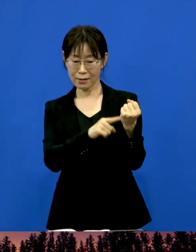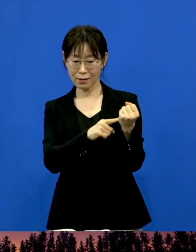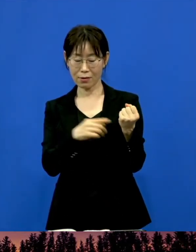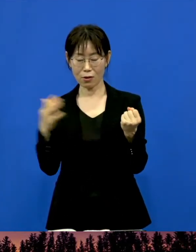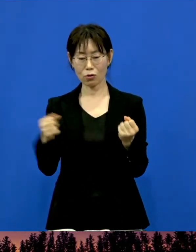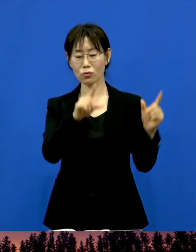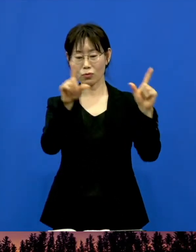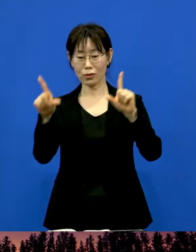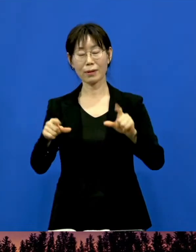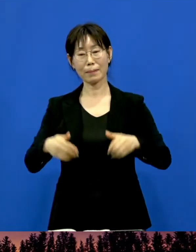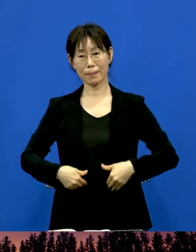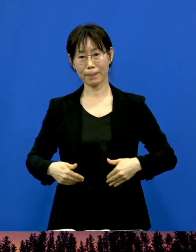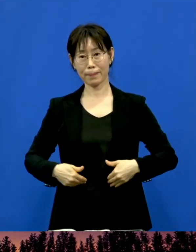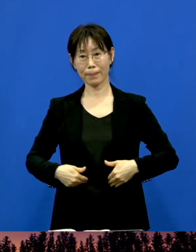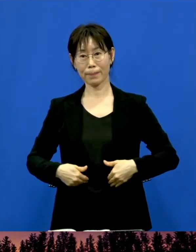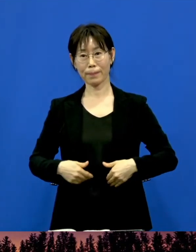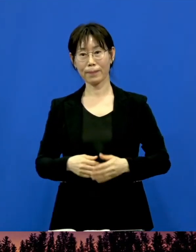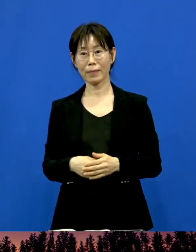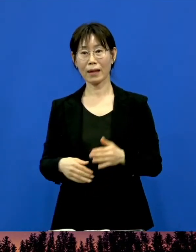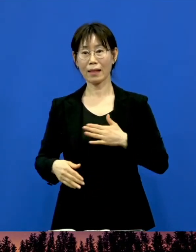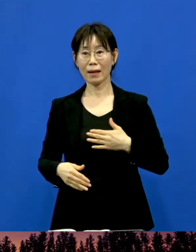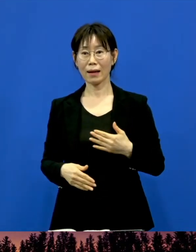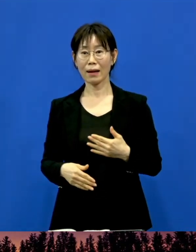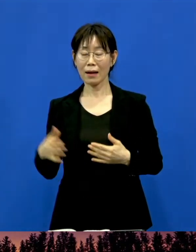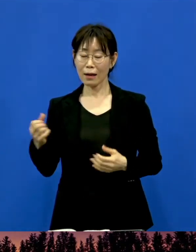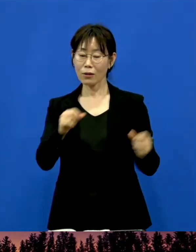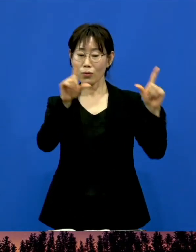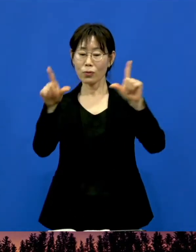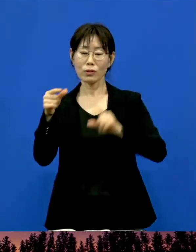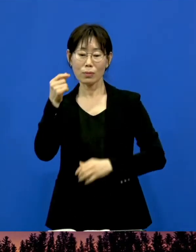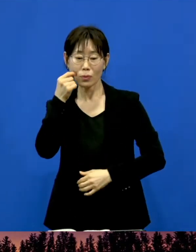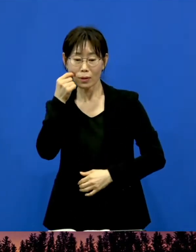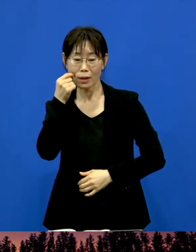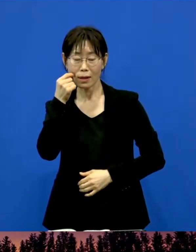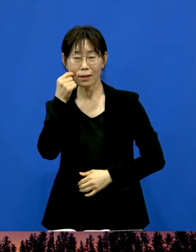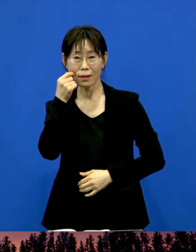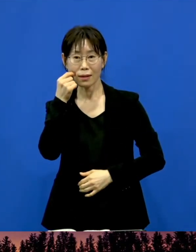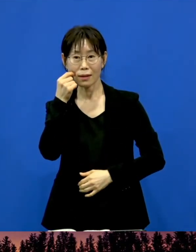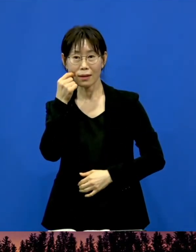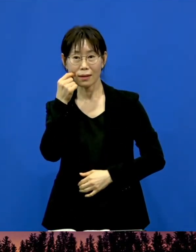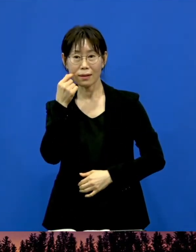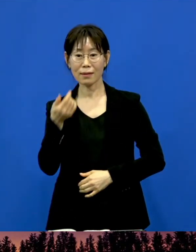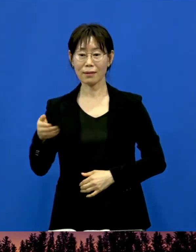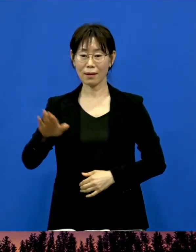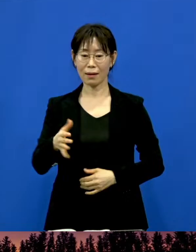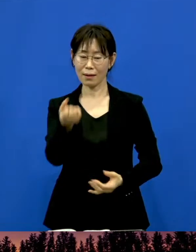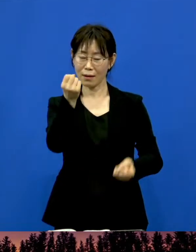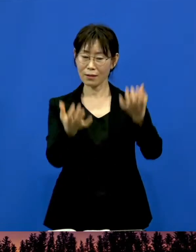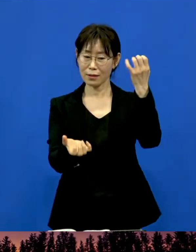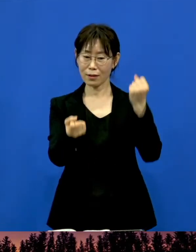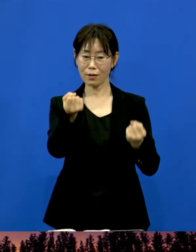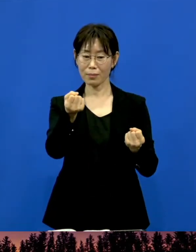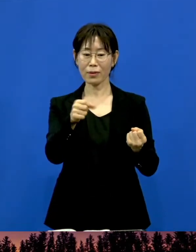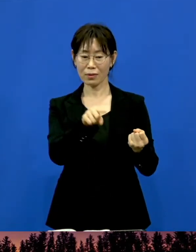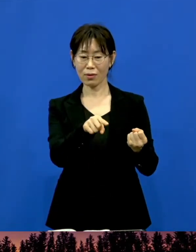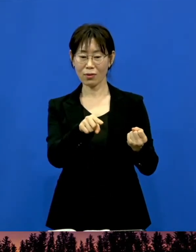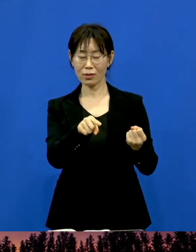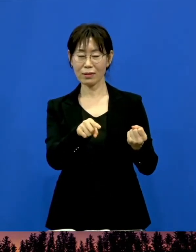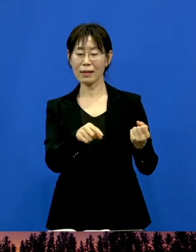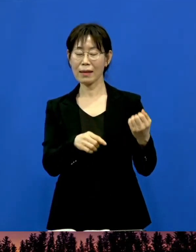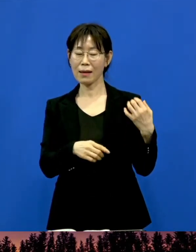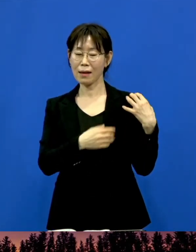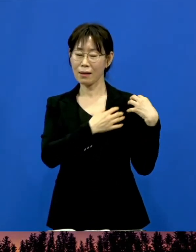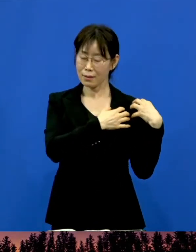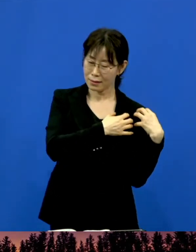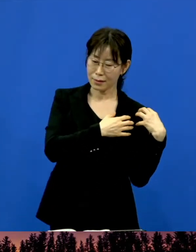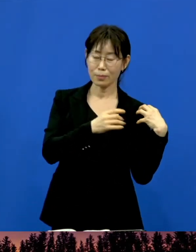거. 내가 누리지 못하는데 가지고 있잖아. 그럼 많이 가지고 있을수록 짐이 많은 거잖아요.